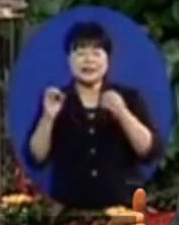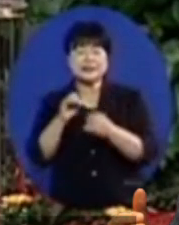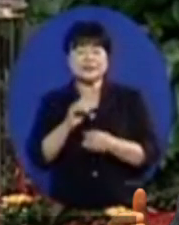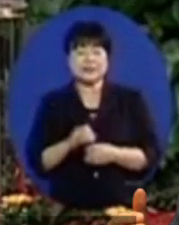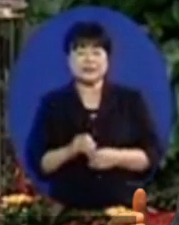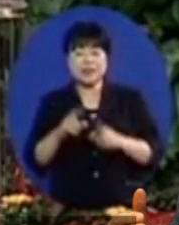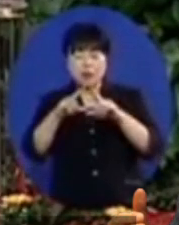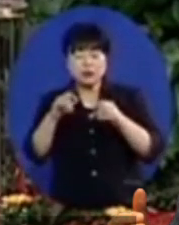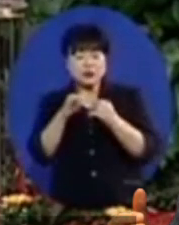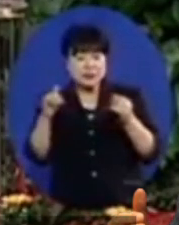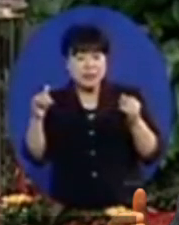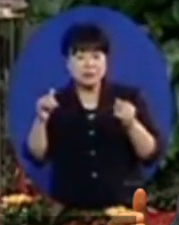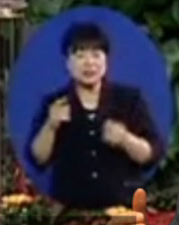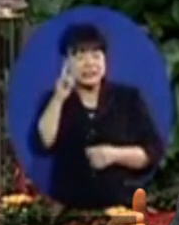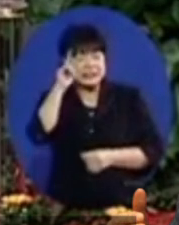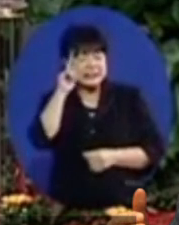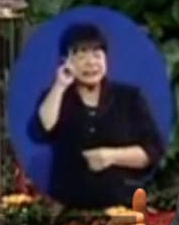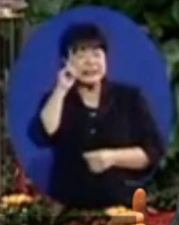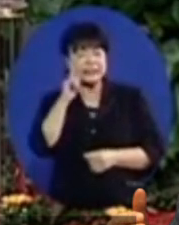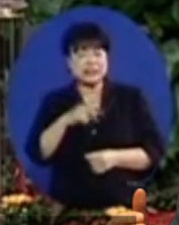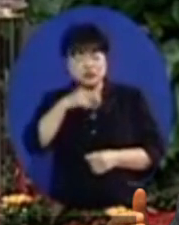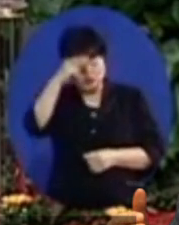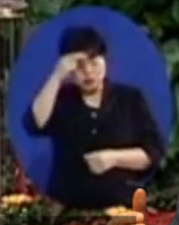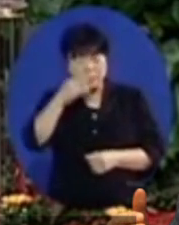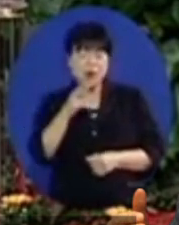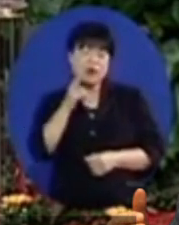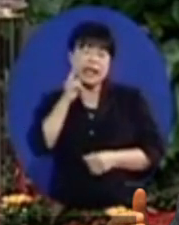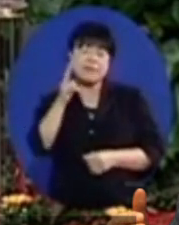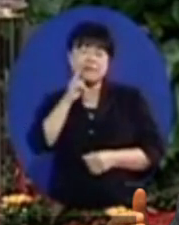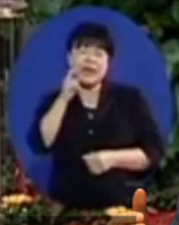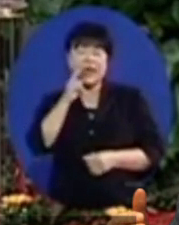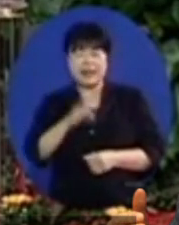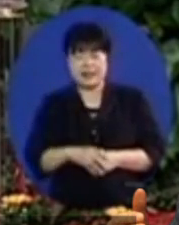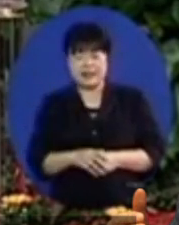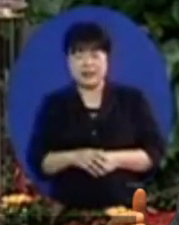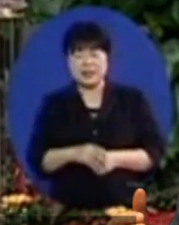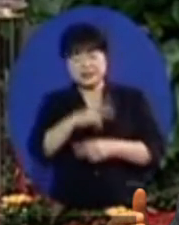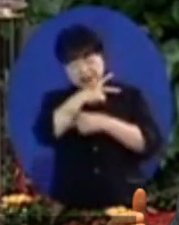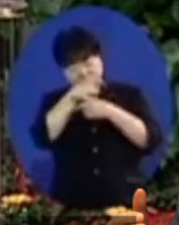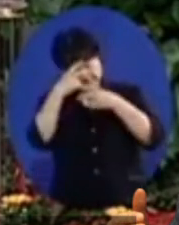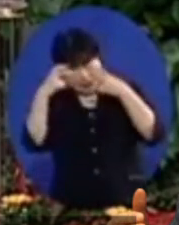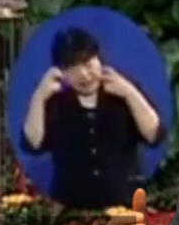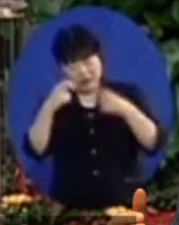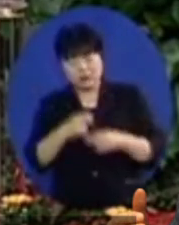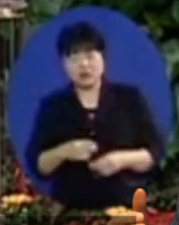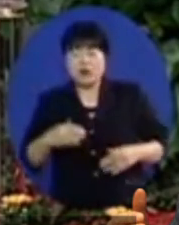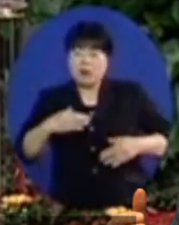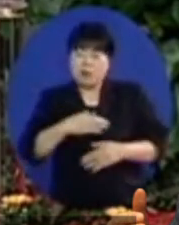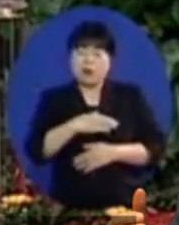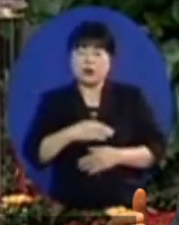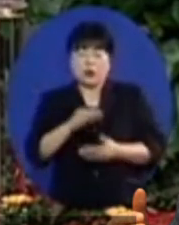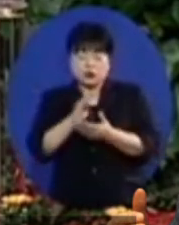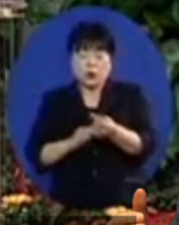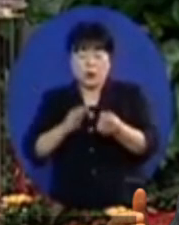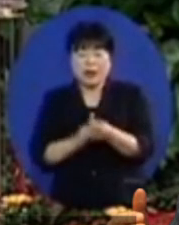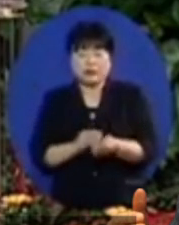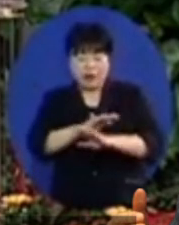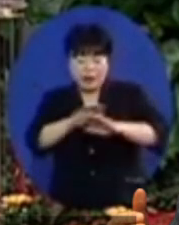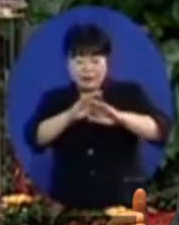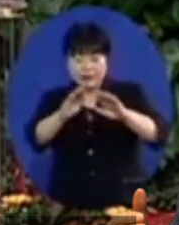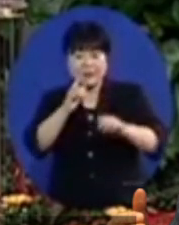대부분은 이러한 스트레스를 음주와 흡연, 수면, 목욕, 도박 등으로 풀고 있다고 대답하는